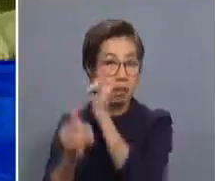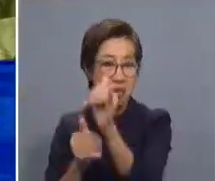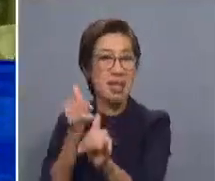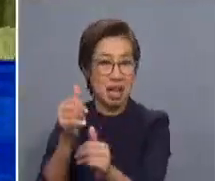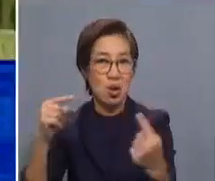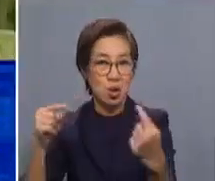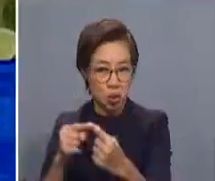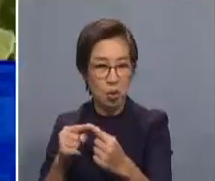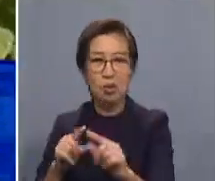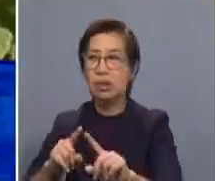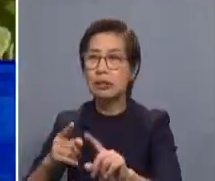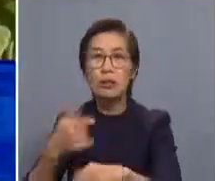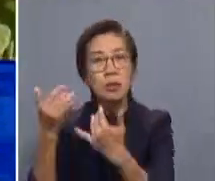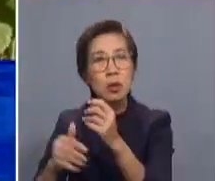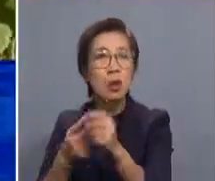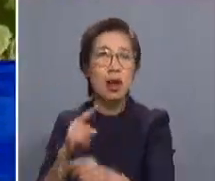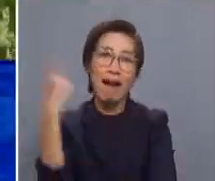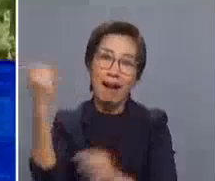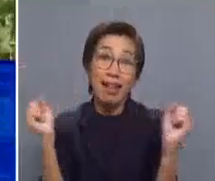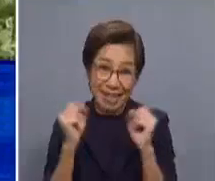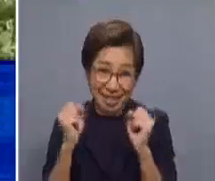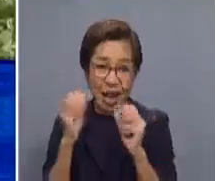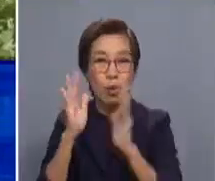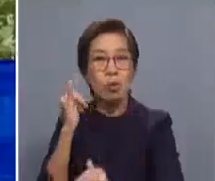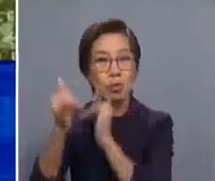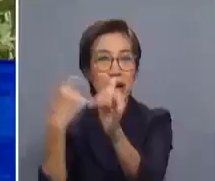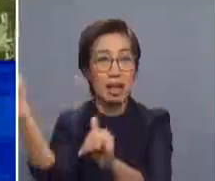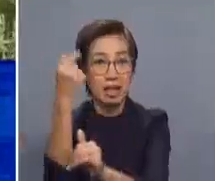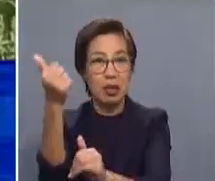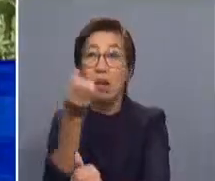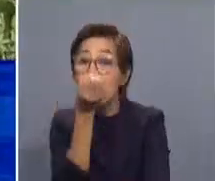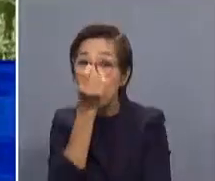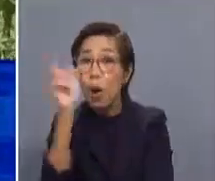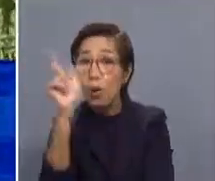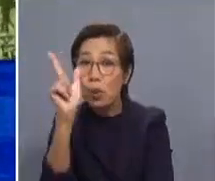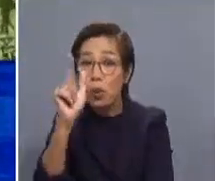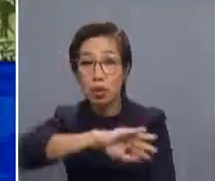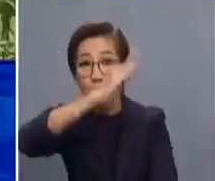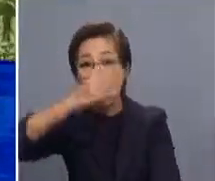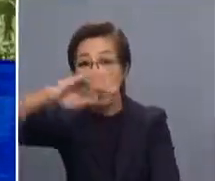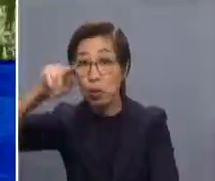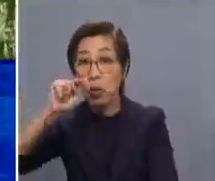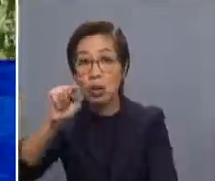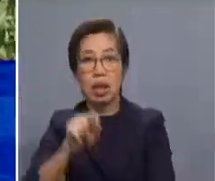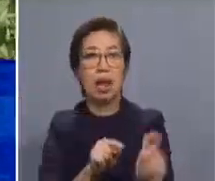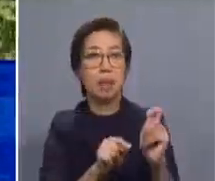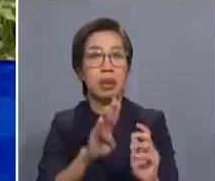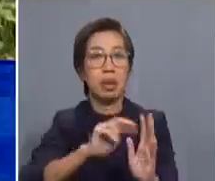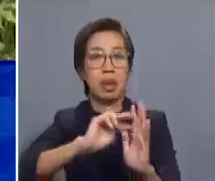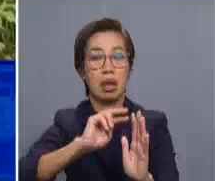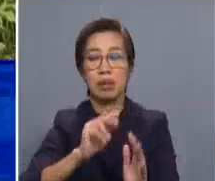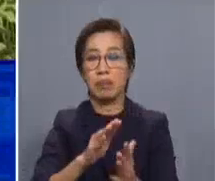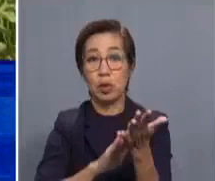กาลท่องเที่ยวด้วยนะในช่วงเทศกาลรับลมหนาวนะคะเพื่อที่จะไปชมดอกทานตะวันที่บานบนภูที่อำเภอบึงสามพัน